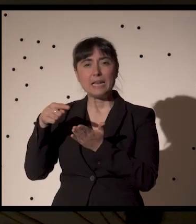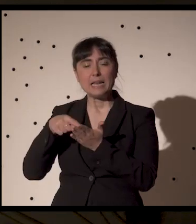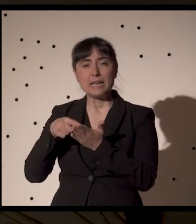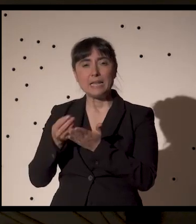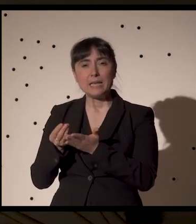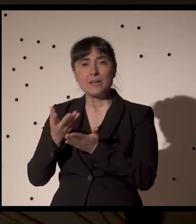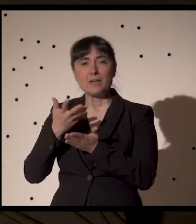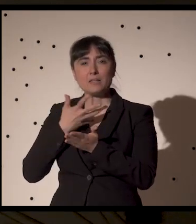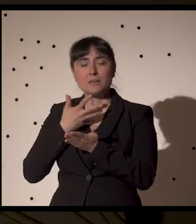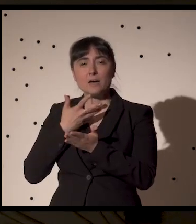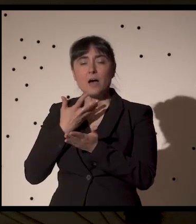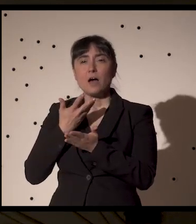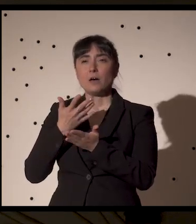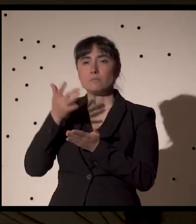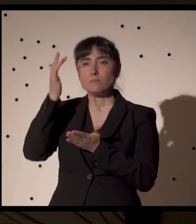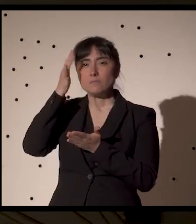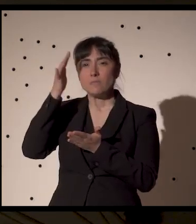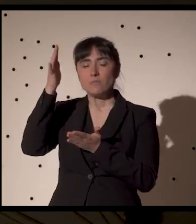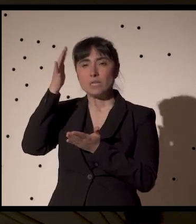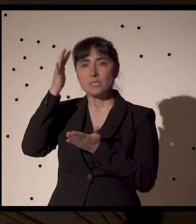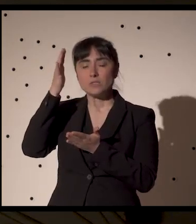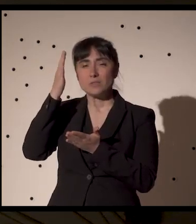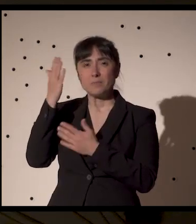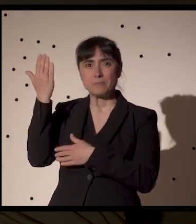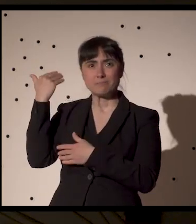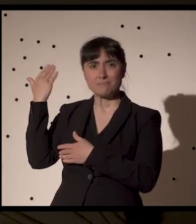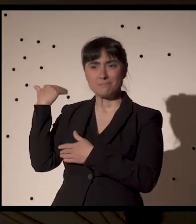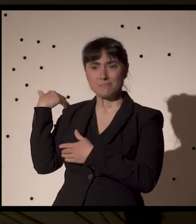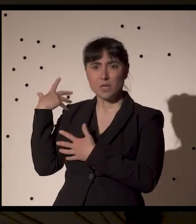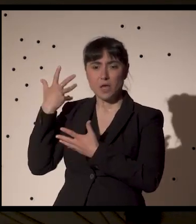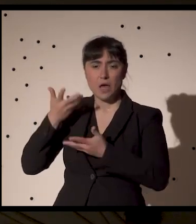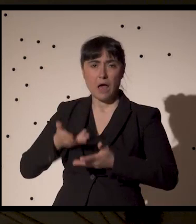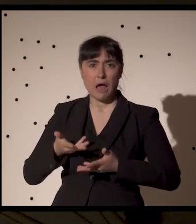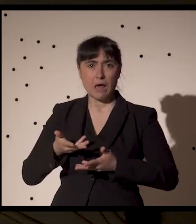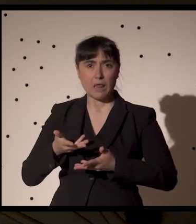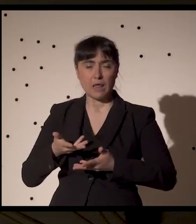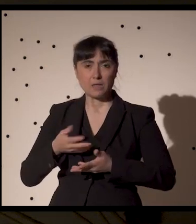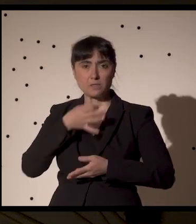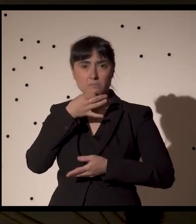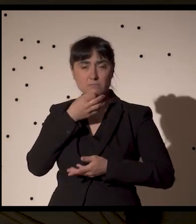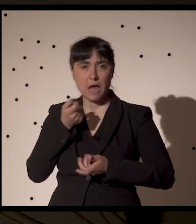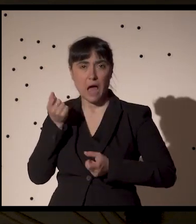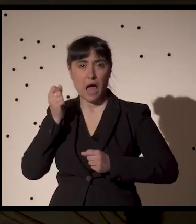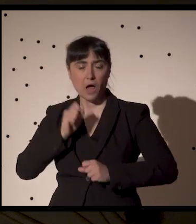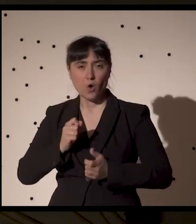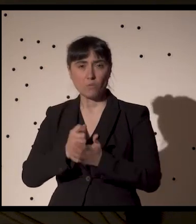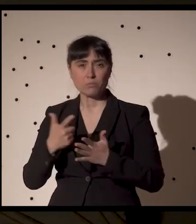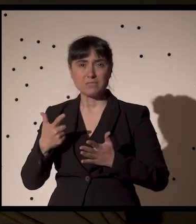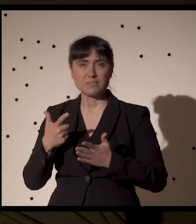quanto mai attuale oggi sul un certo senso dell'Europa e